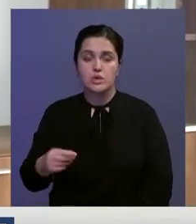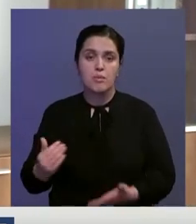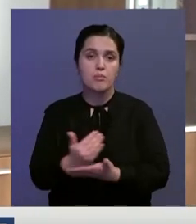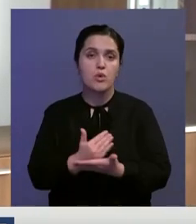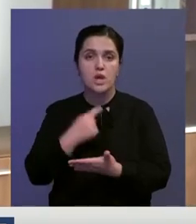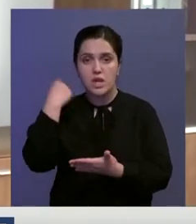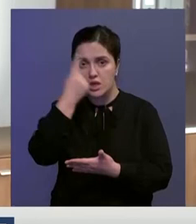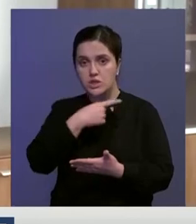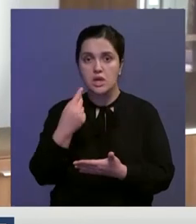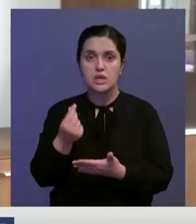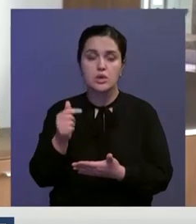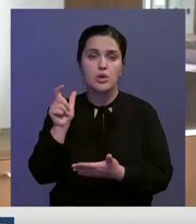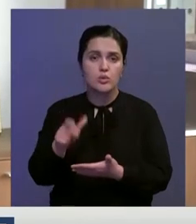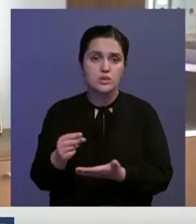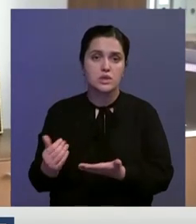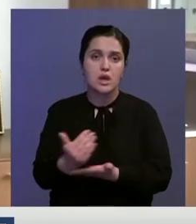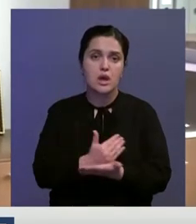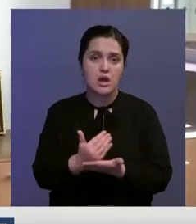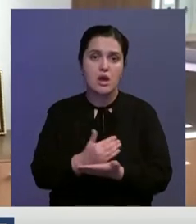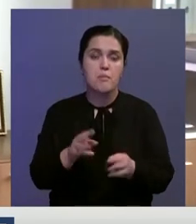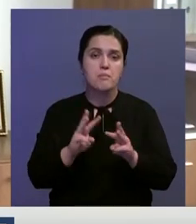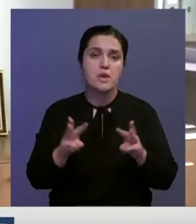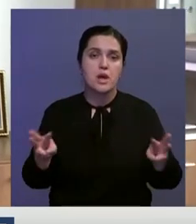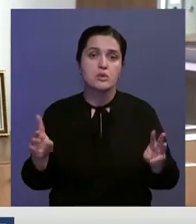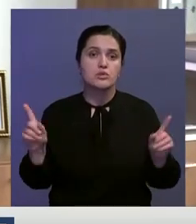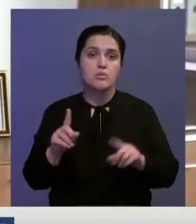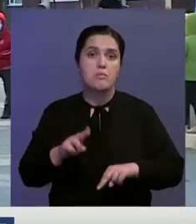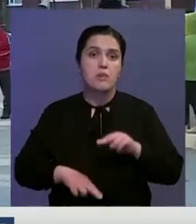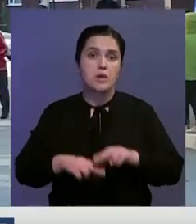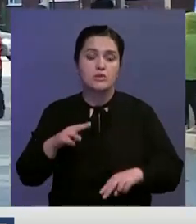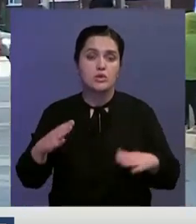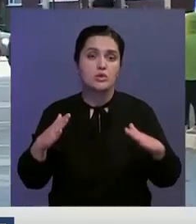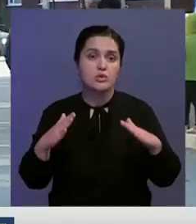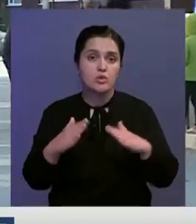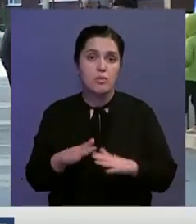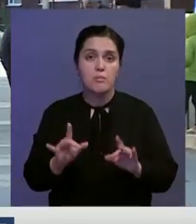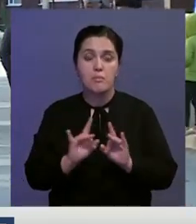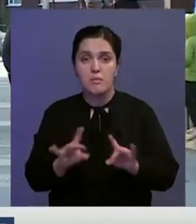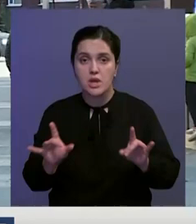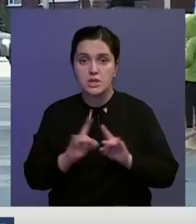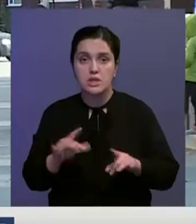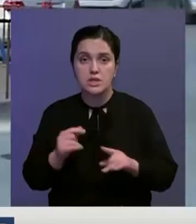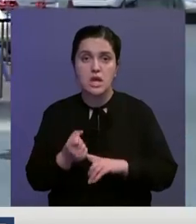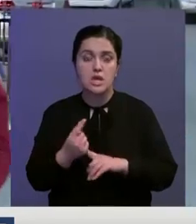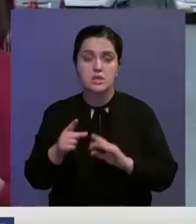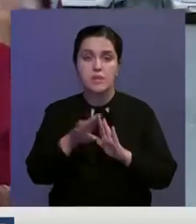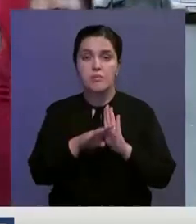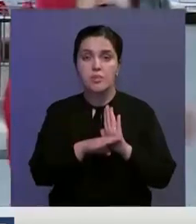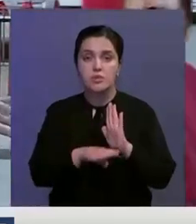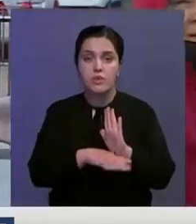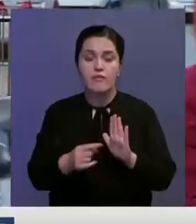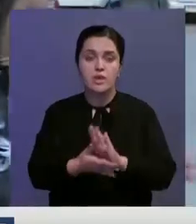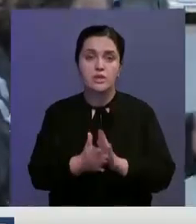личных средств. Люди, значит, собрали миллиарды для того, чтобы построить жилье. По словам жильцов, из 11 пунктов